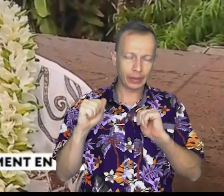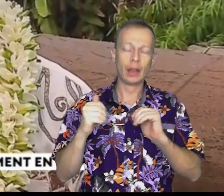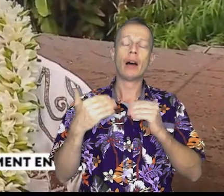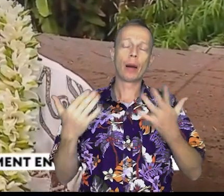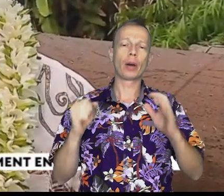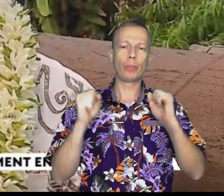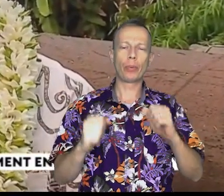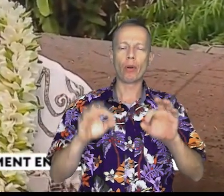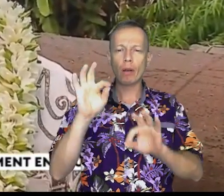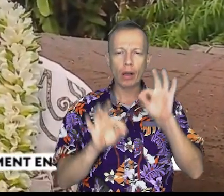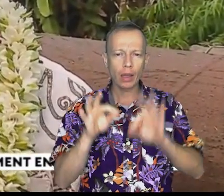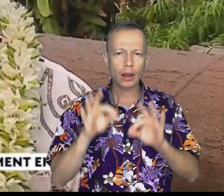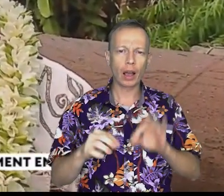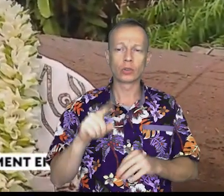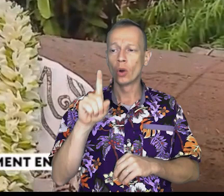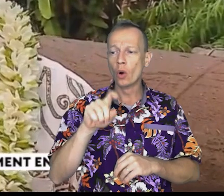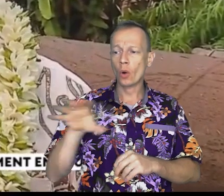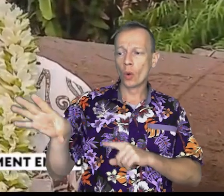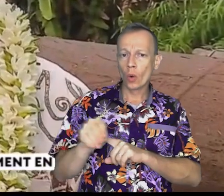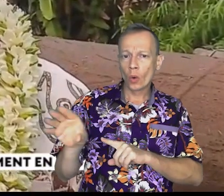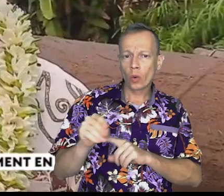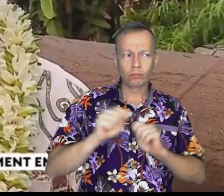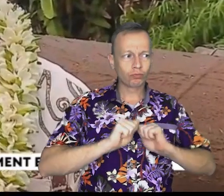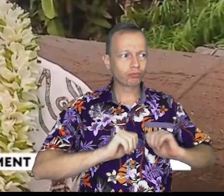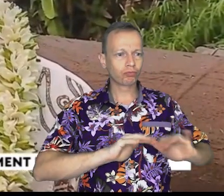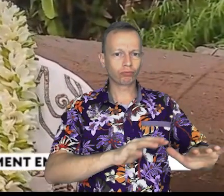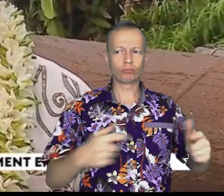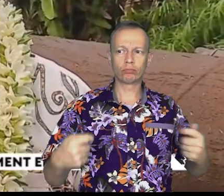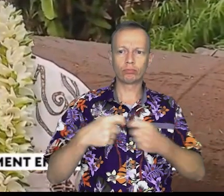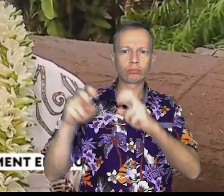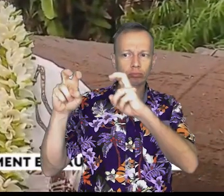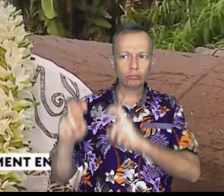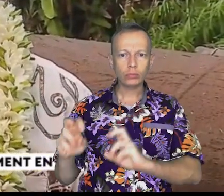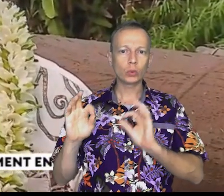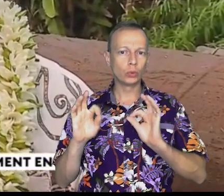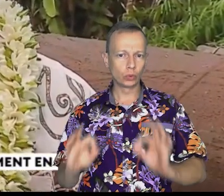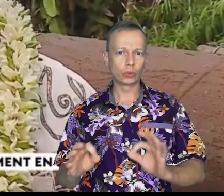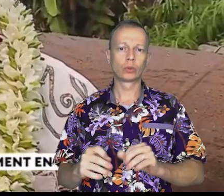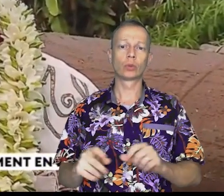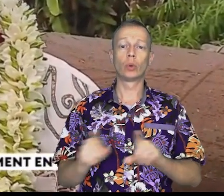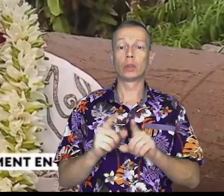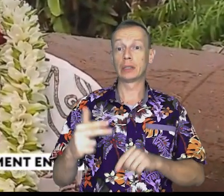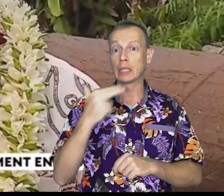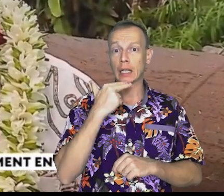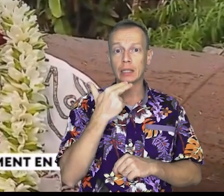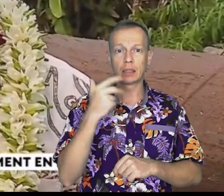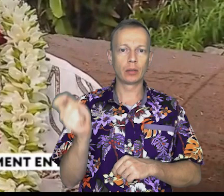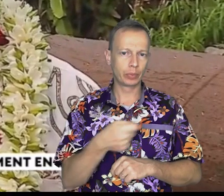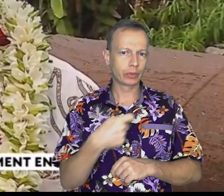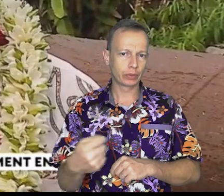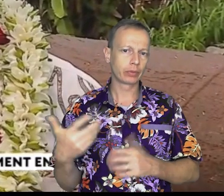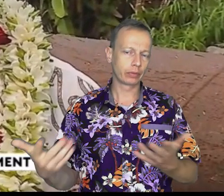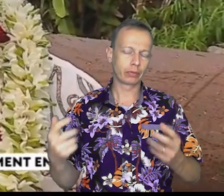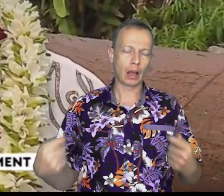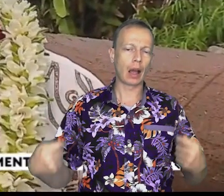la proportion d'eau que nous captons à un niveau beaucoup plus raisonnable et avec une qualité bien entendu tout à fait